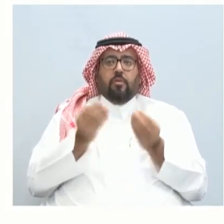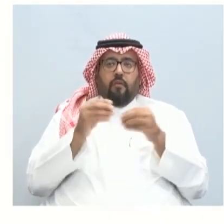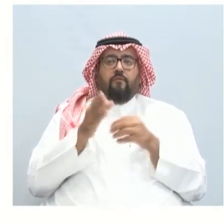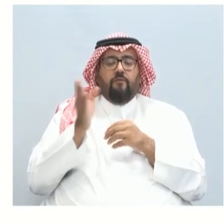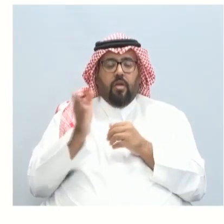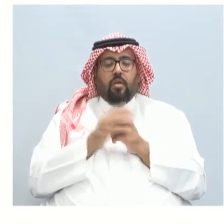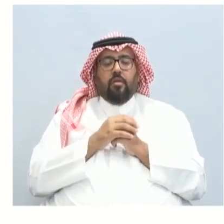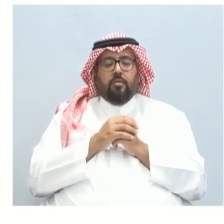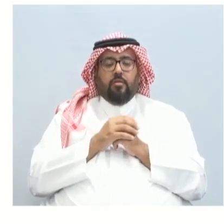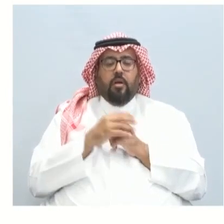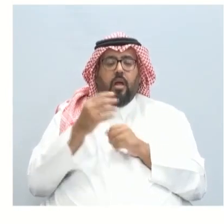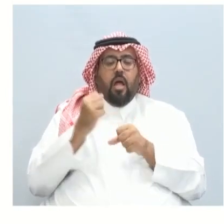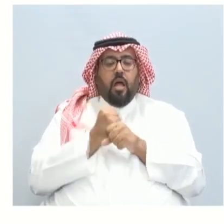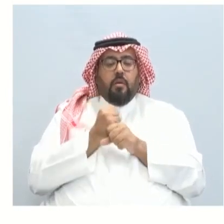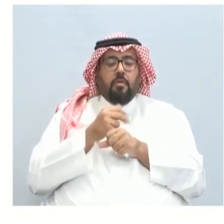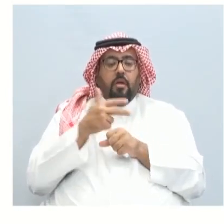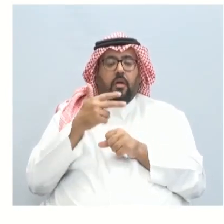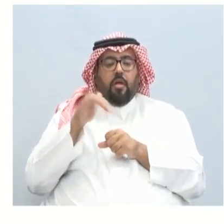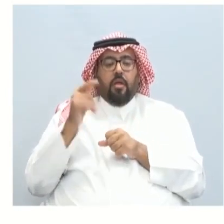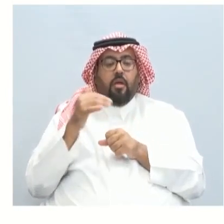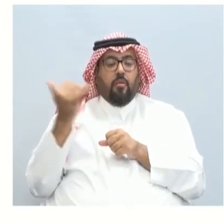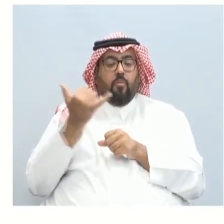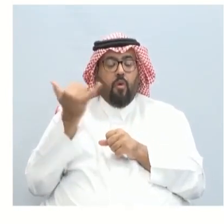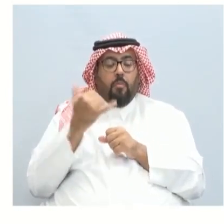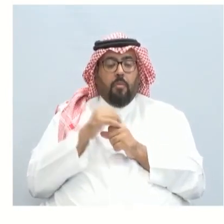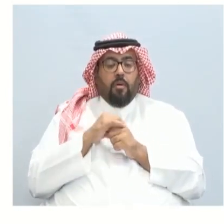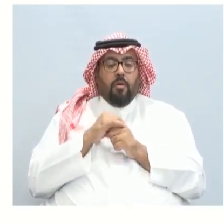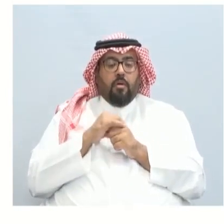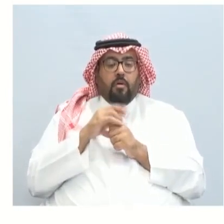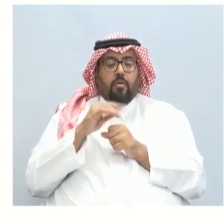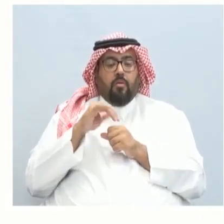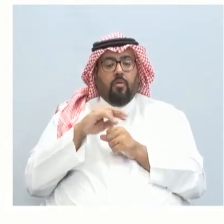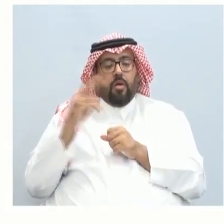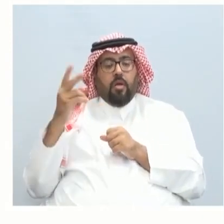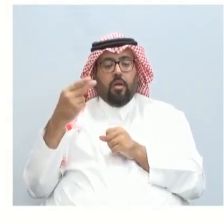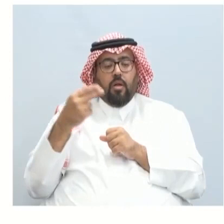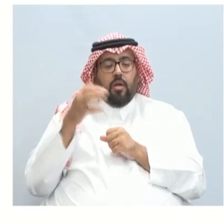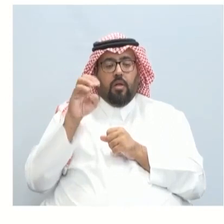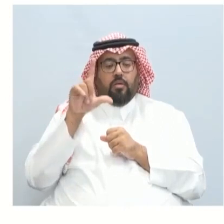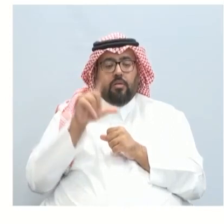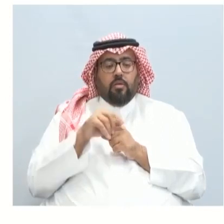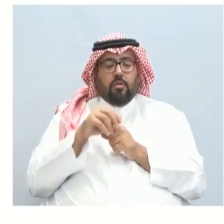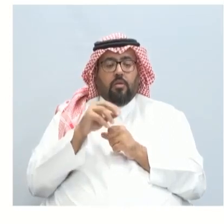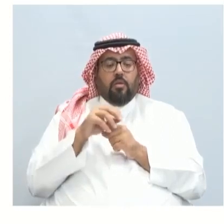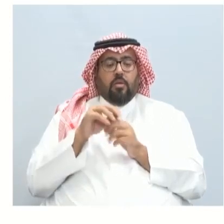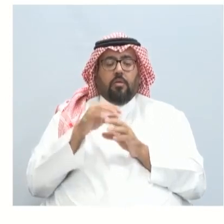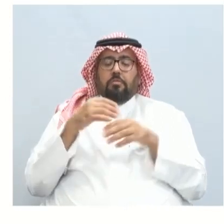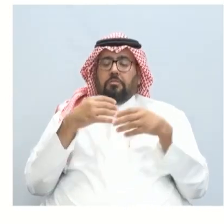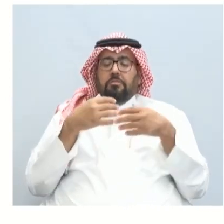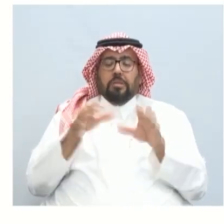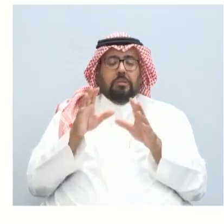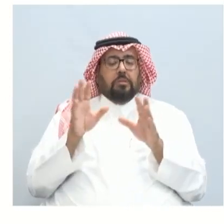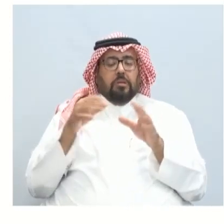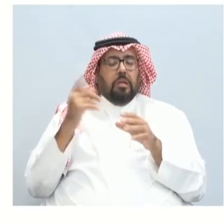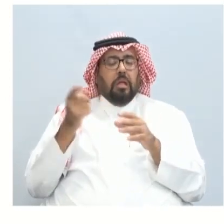هناك عمل غير مهم وغير عاجل هو الذي لا يركز عليه